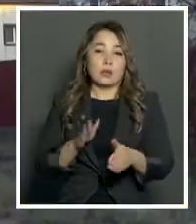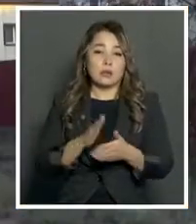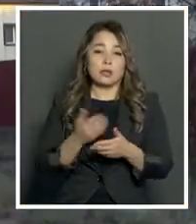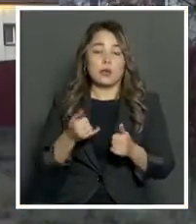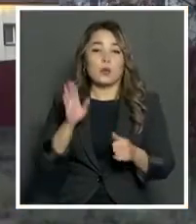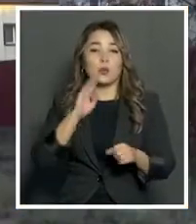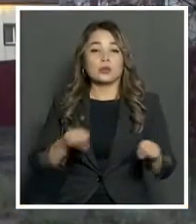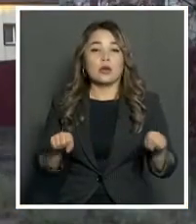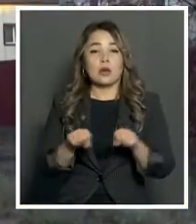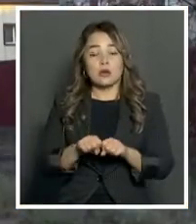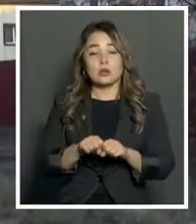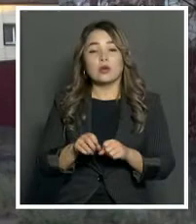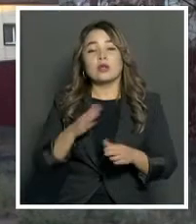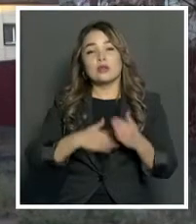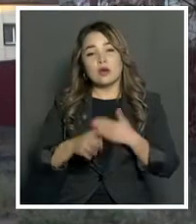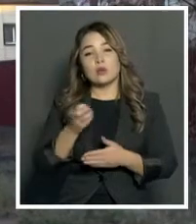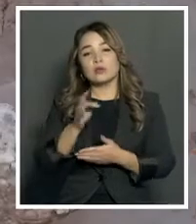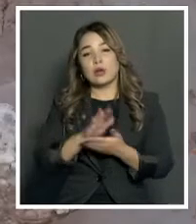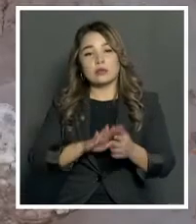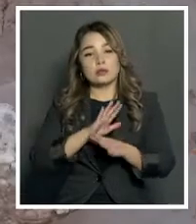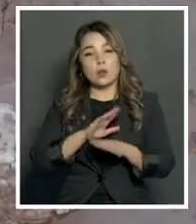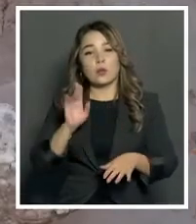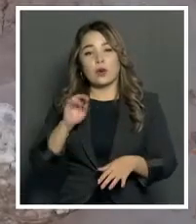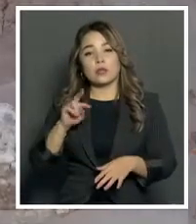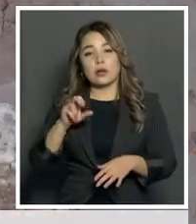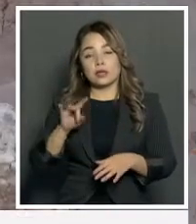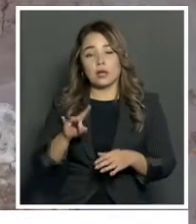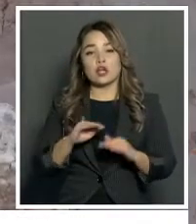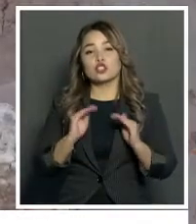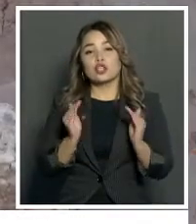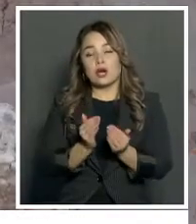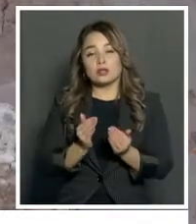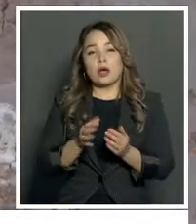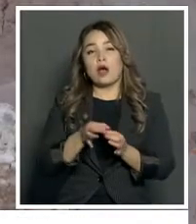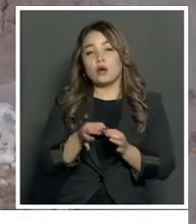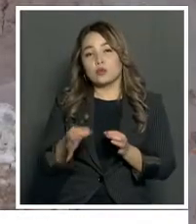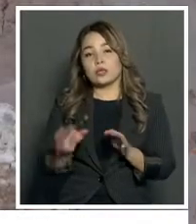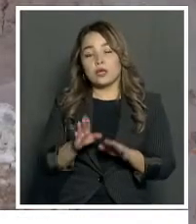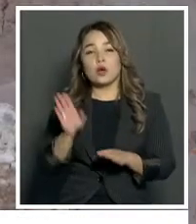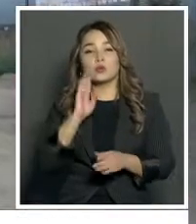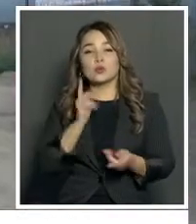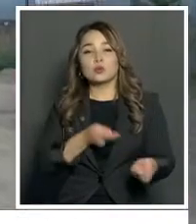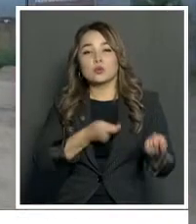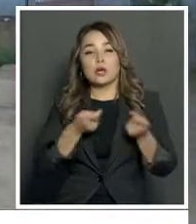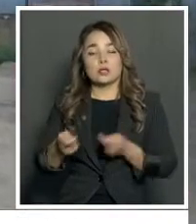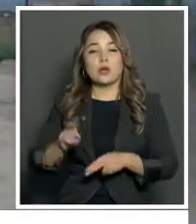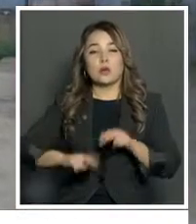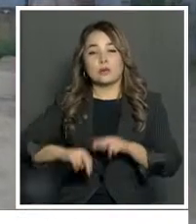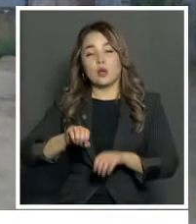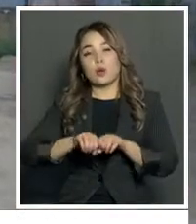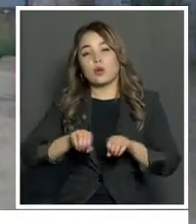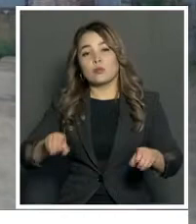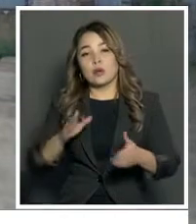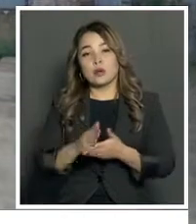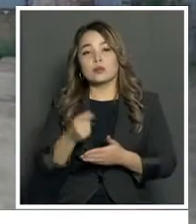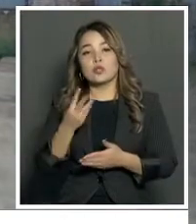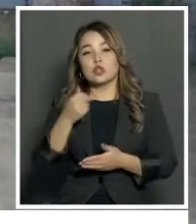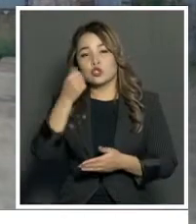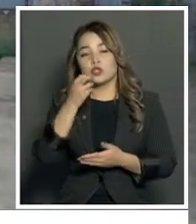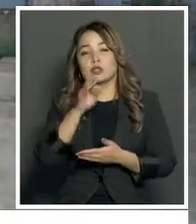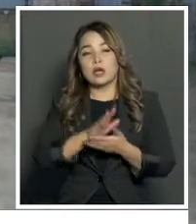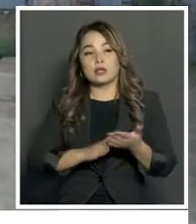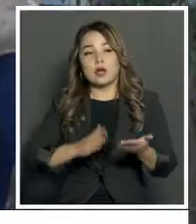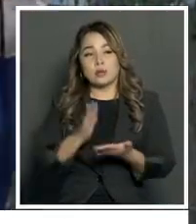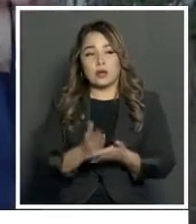қостырғанымен қуаныштары көпке созылмады. Құлагер шағын ауданындағы жаңа мектепке су жеткізу үшін құбыр салынған. Оның құрылысы бірнеше жылға